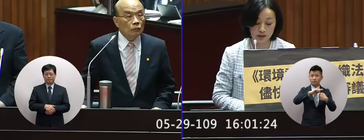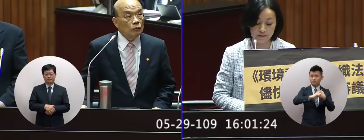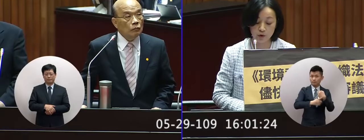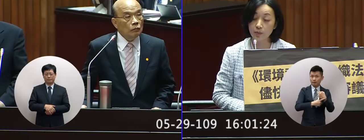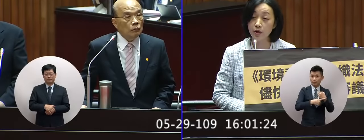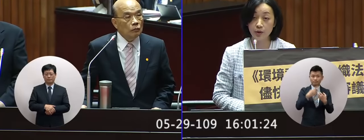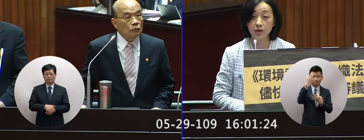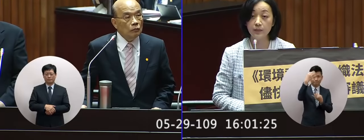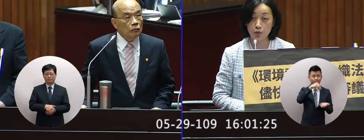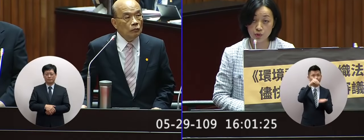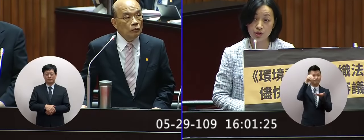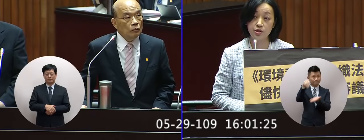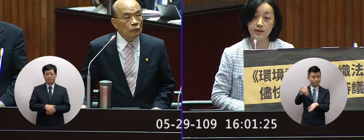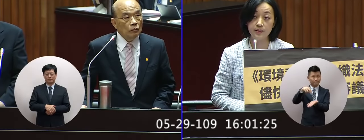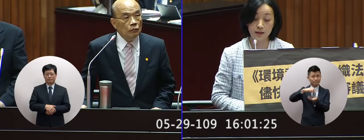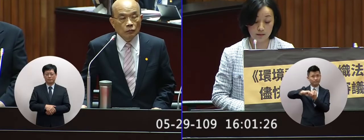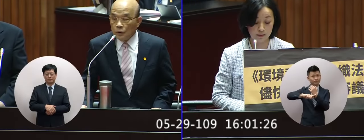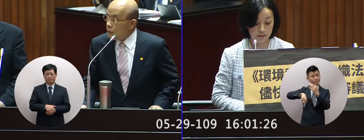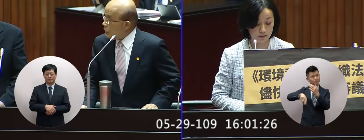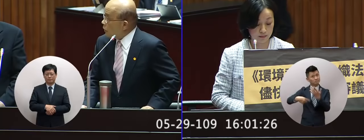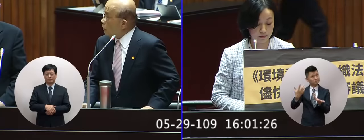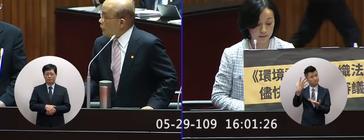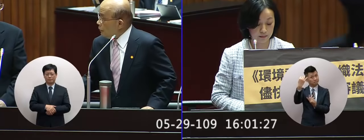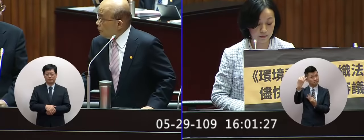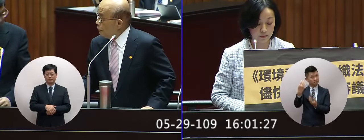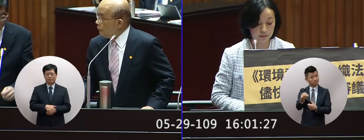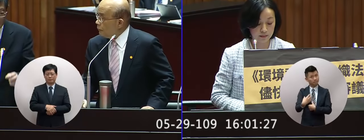候能够送到立法院，能不能有一个明确的时间点？